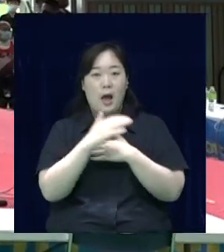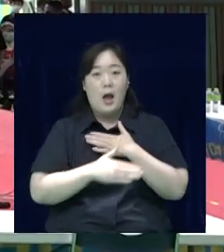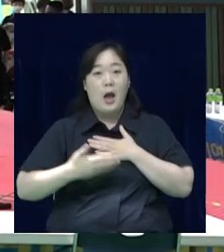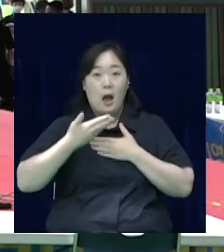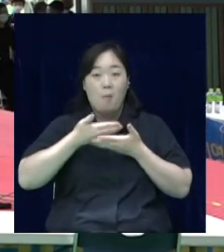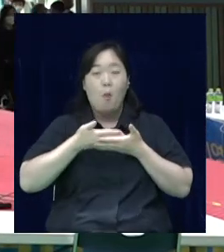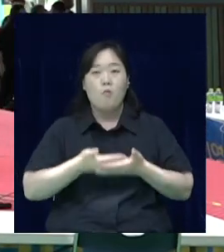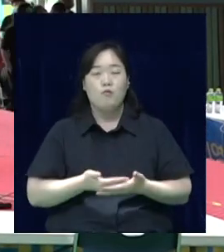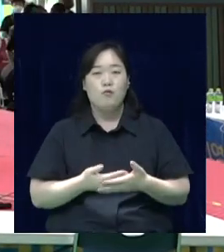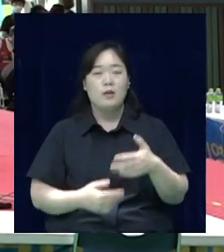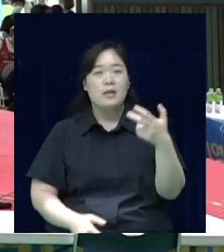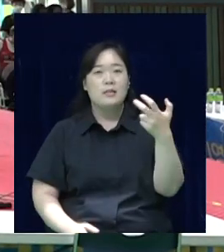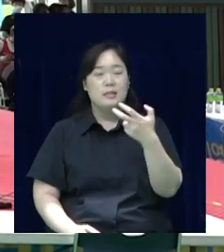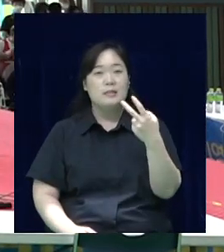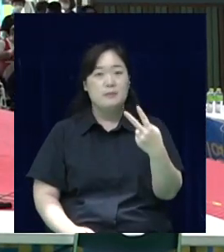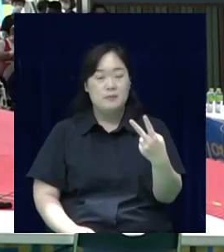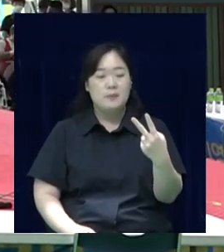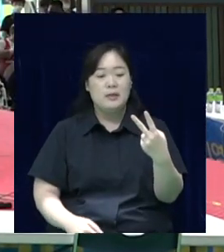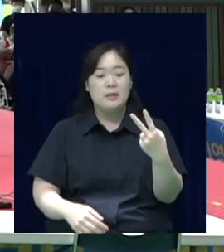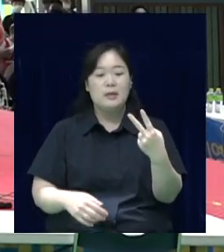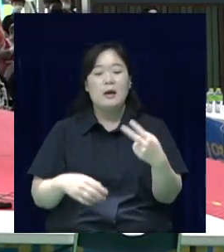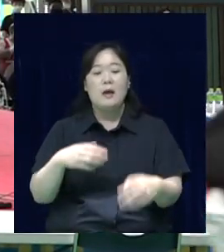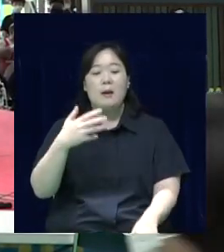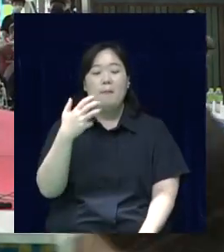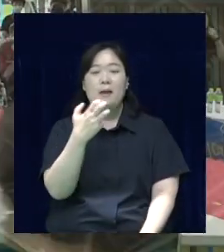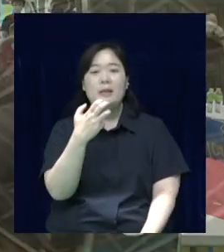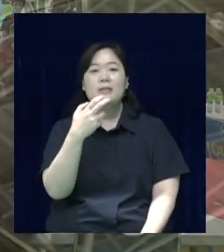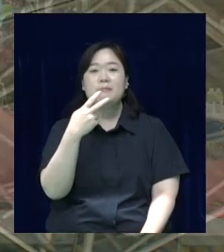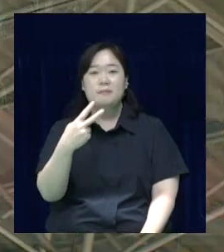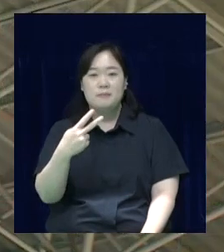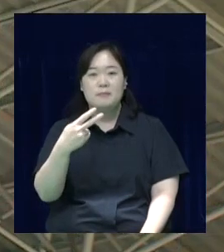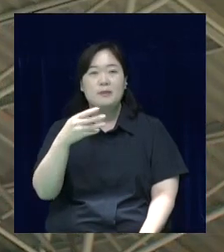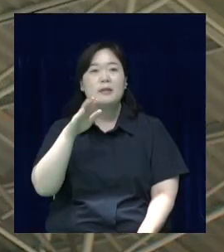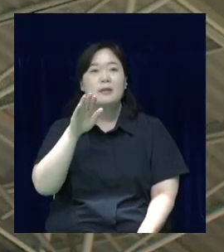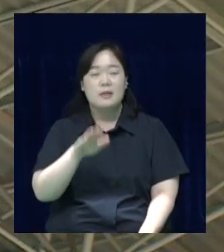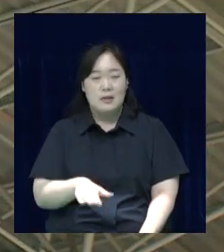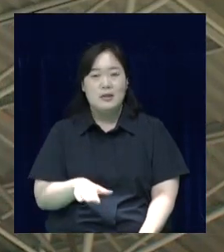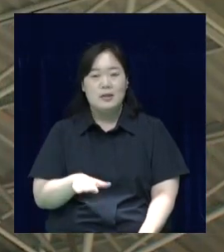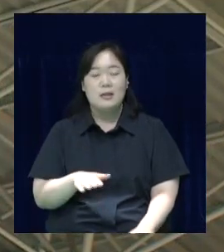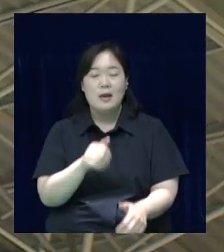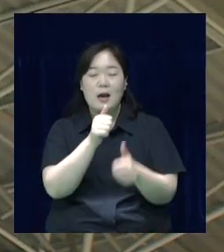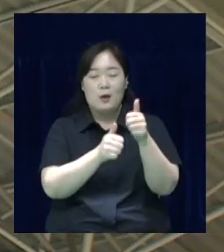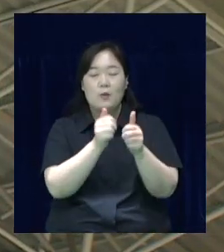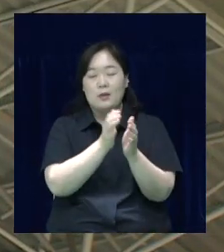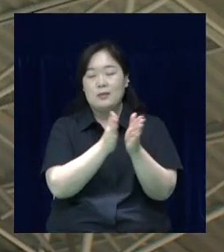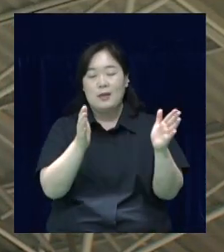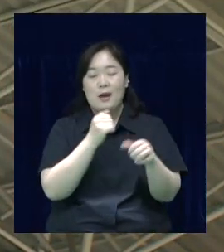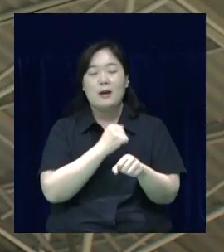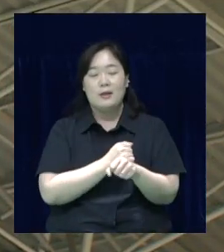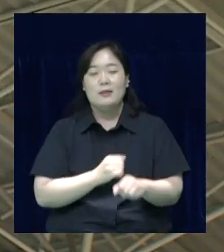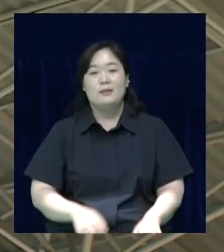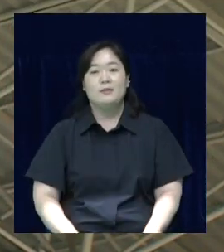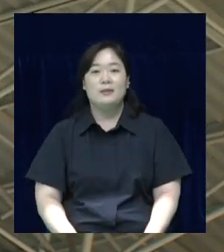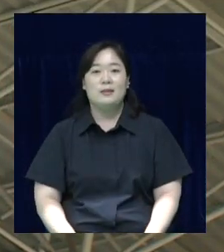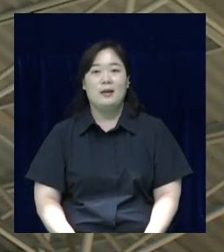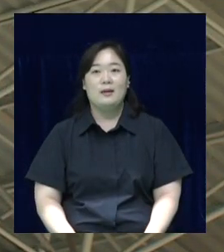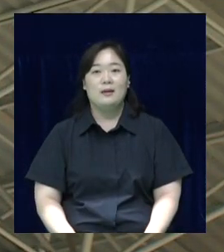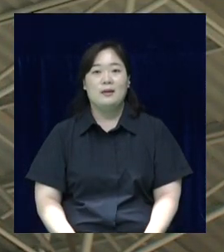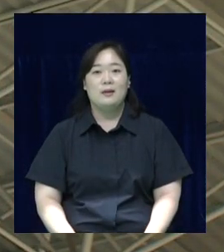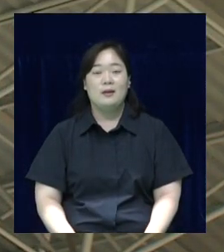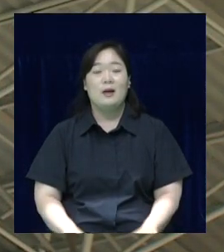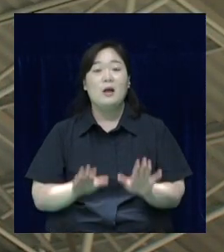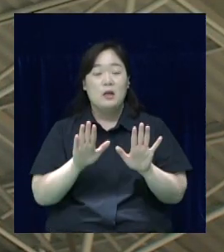이하 그리고 80kg 이하 체급의 벤치프레스부 경기가 이어지겠습니다. 박노혁 해설위원과 함께 보내드리고 있습니다.